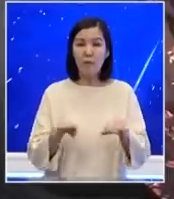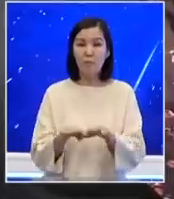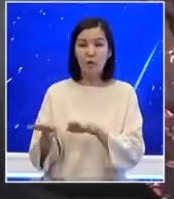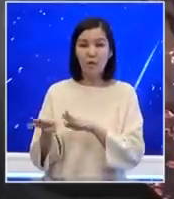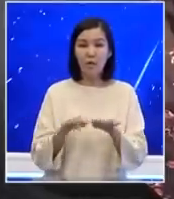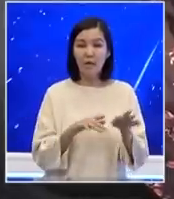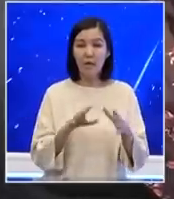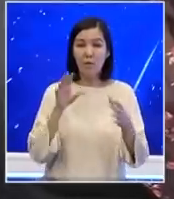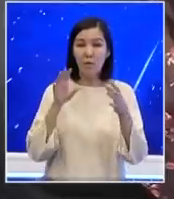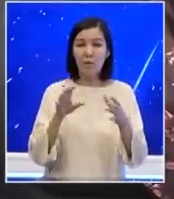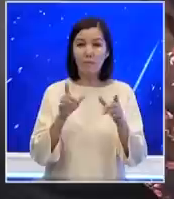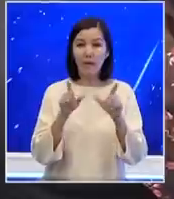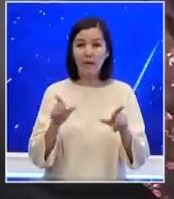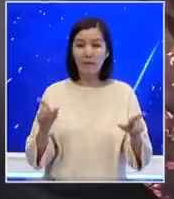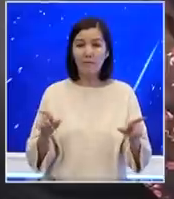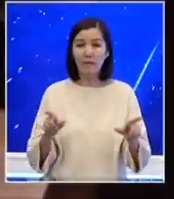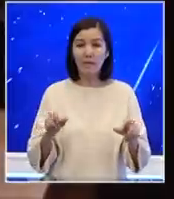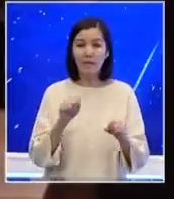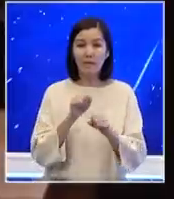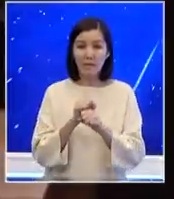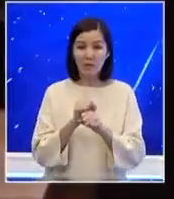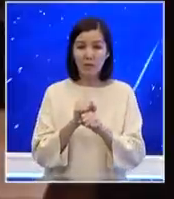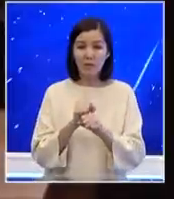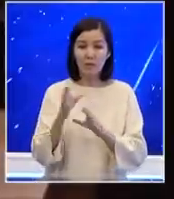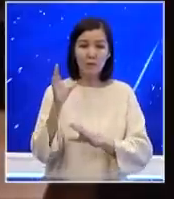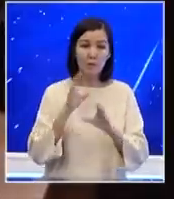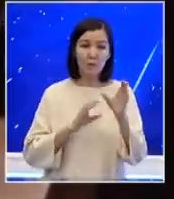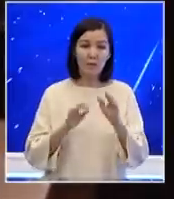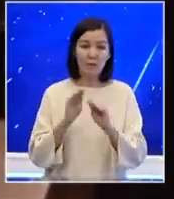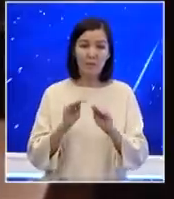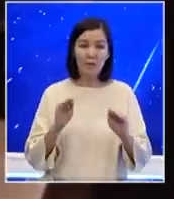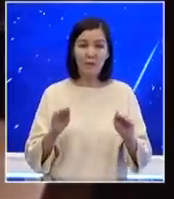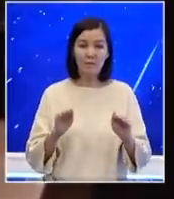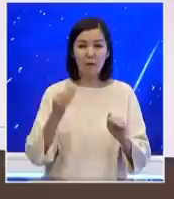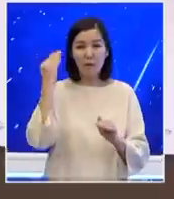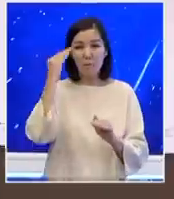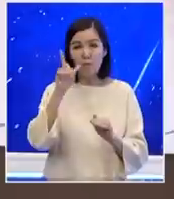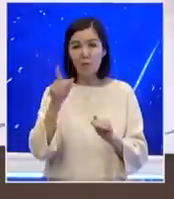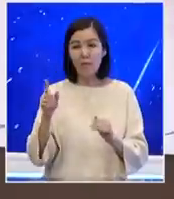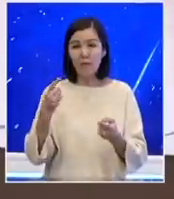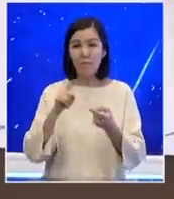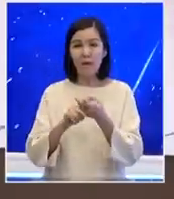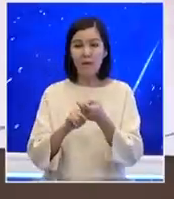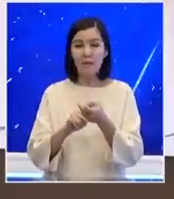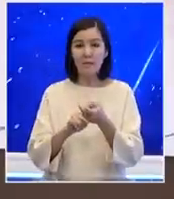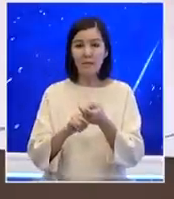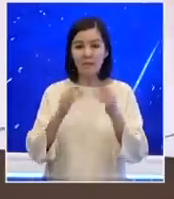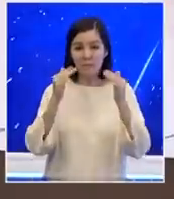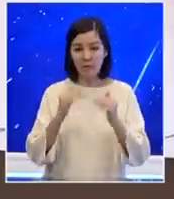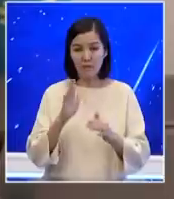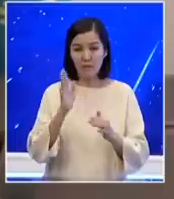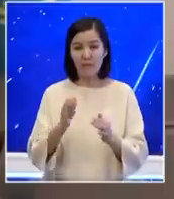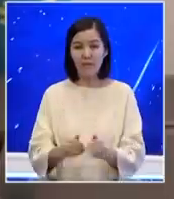қоғамдық көліктердегі жолаушылар ағынын тежеуге және студенттер мен мектеп оқушыларының бөтен адамдармен байланыста болуын азайтады